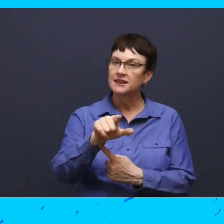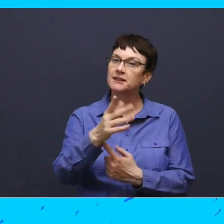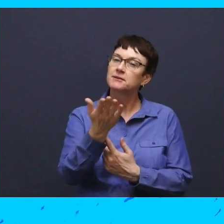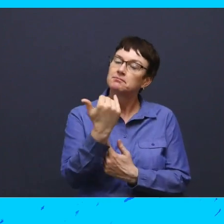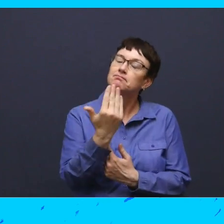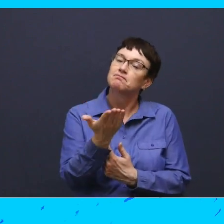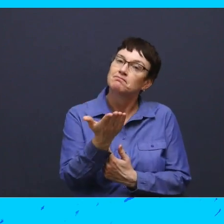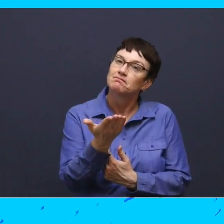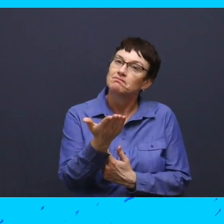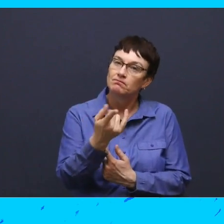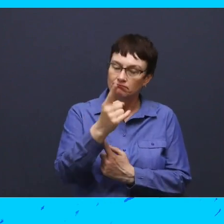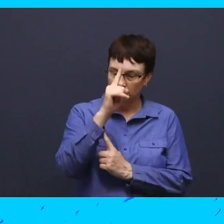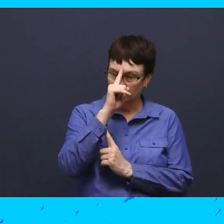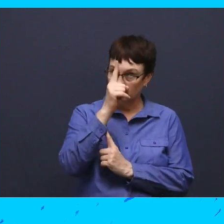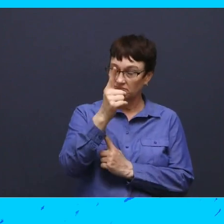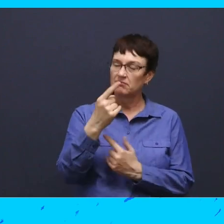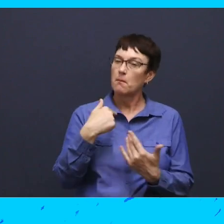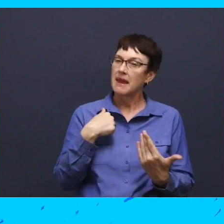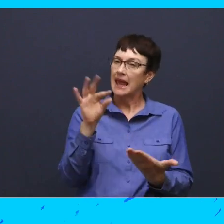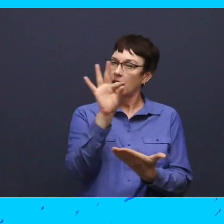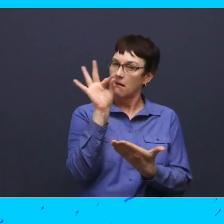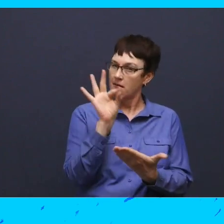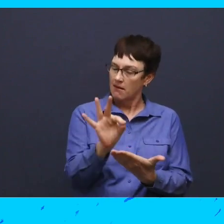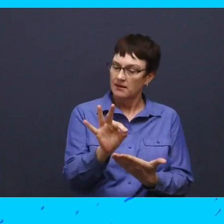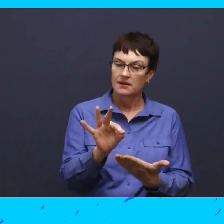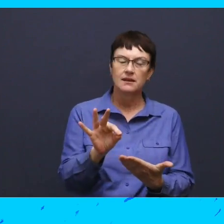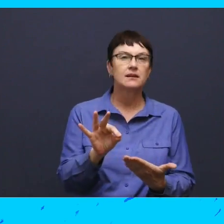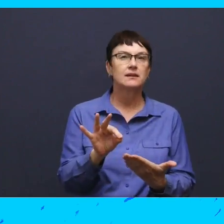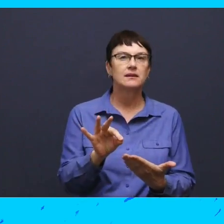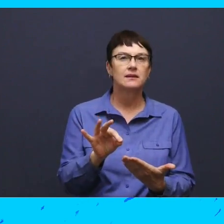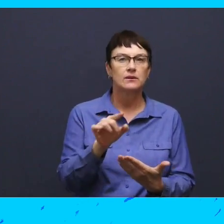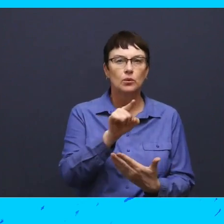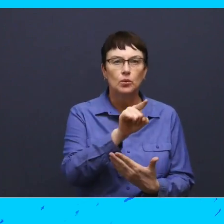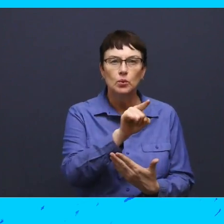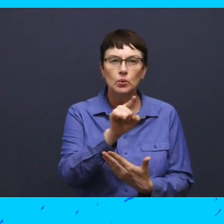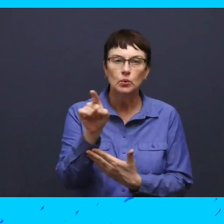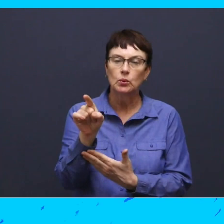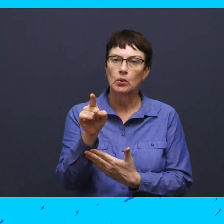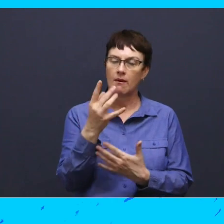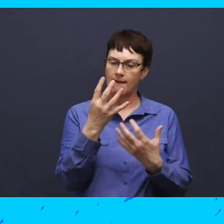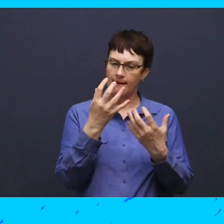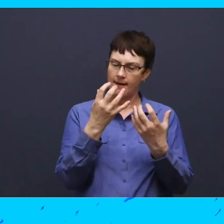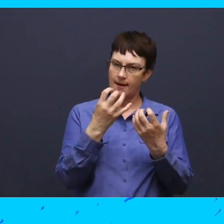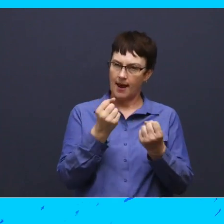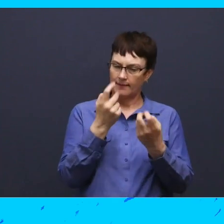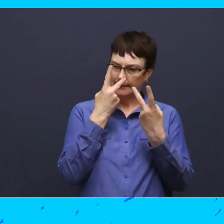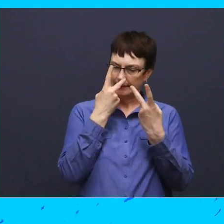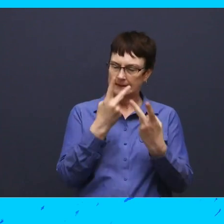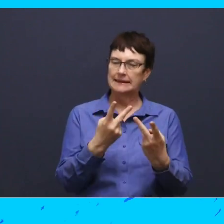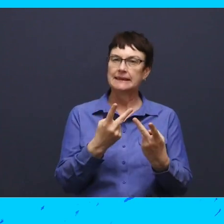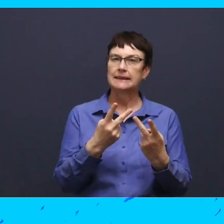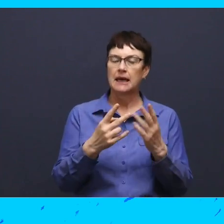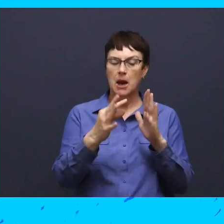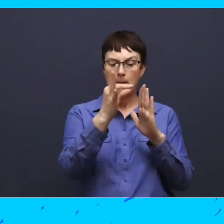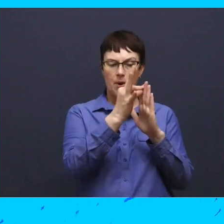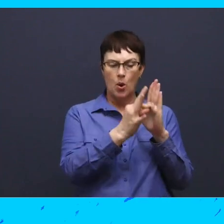La question est, quels sont les secteurs dans la mise en place des politiques pour